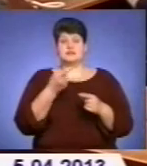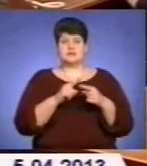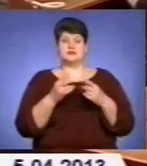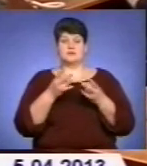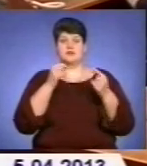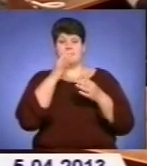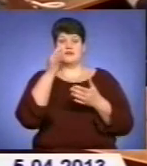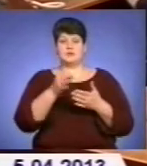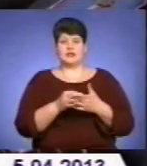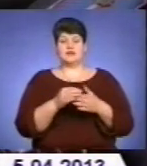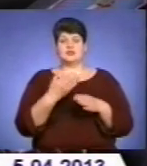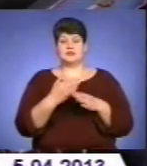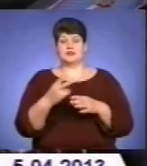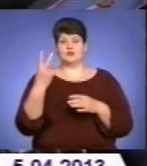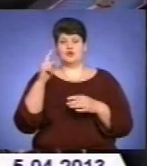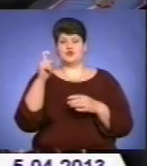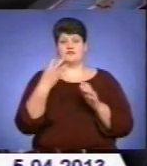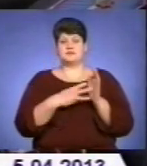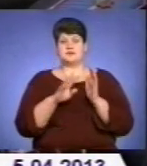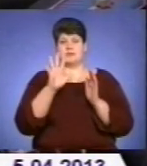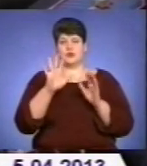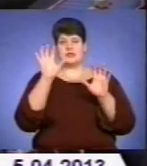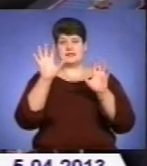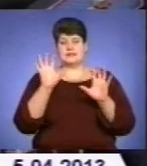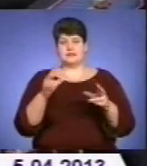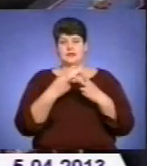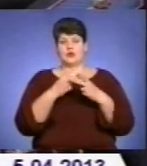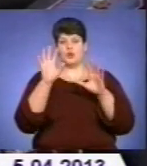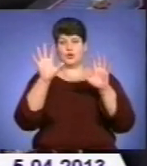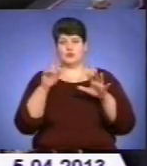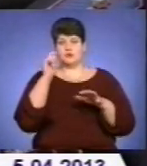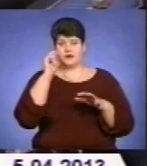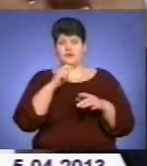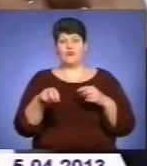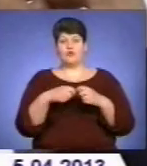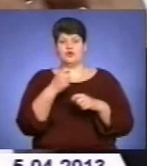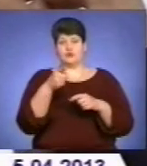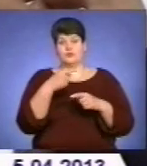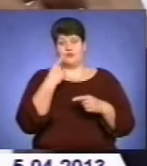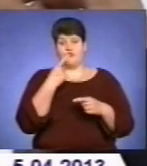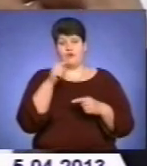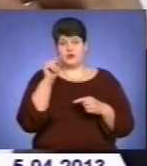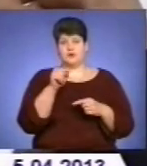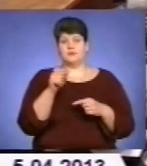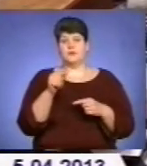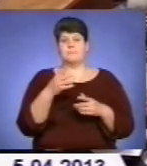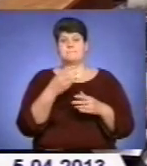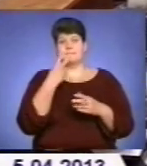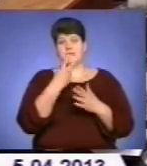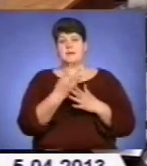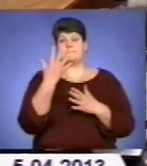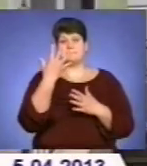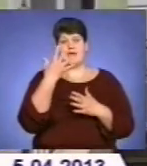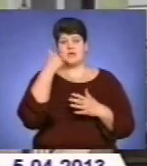відповісти. Частина 2 статті 185 Кримінального кодексу України, у порушенні якої звинувачують львів'янина, передбачає 5-річне